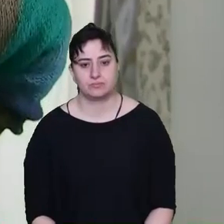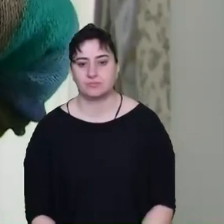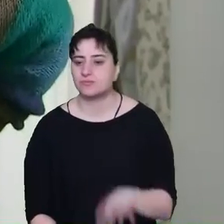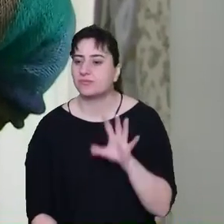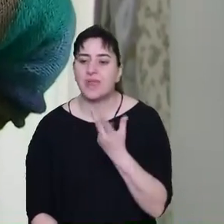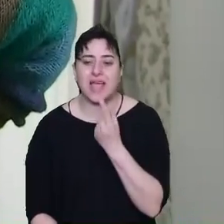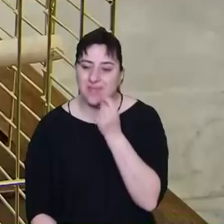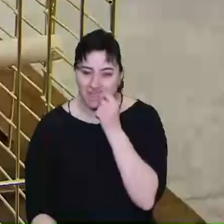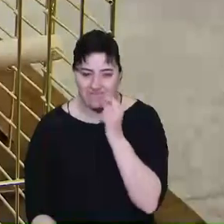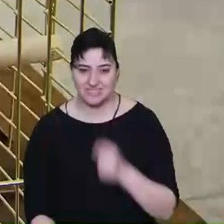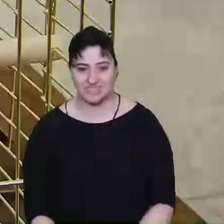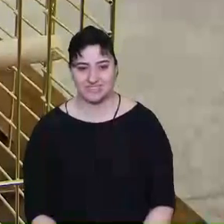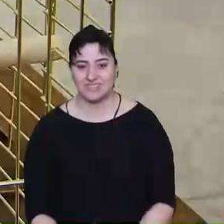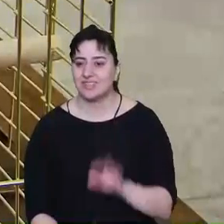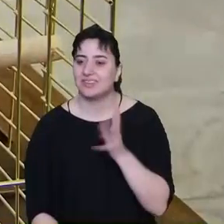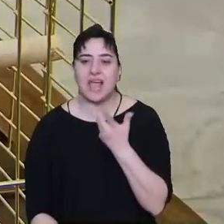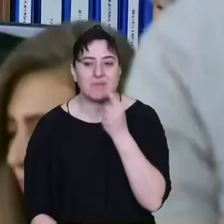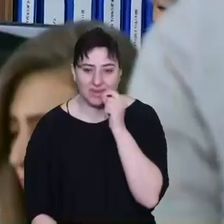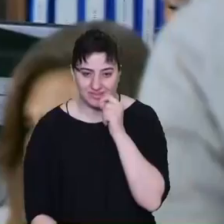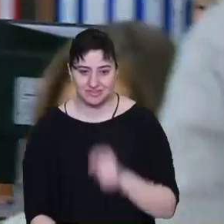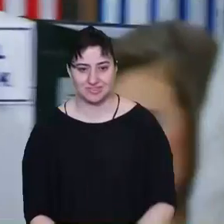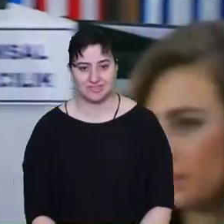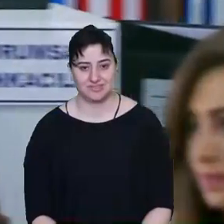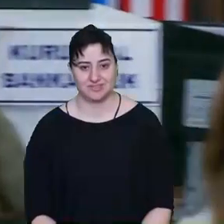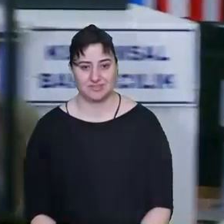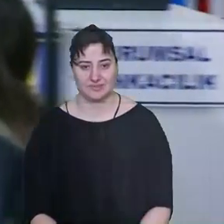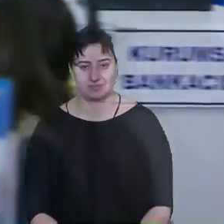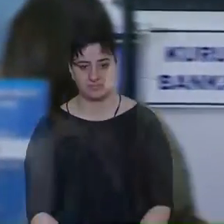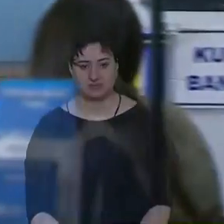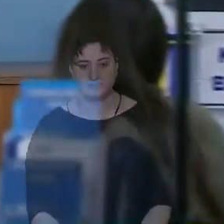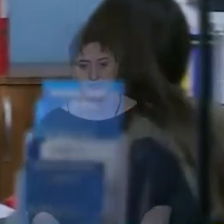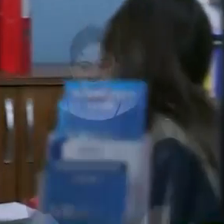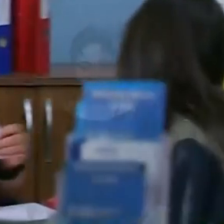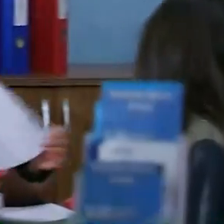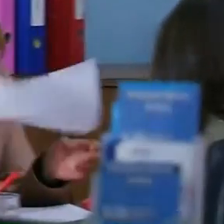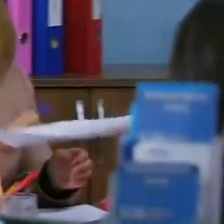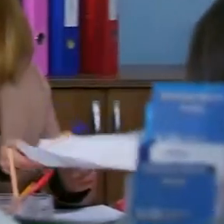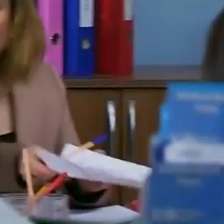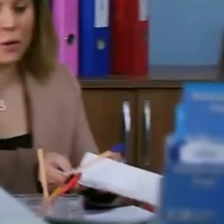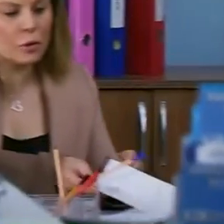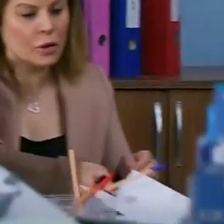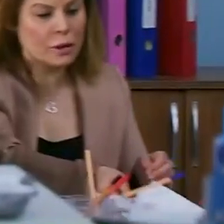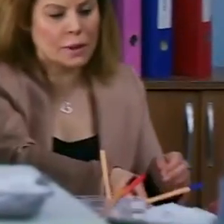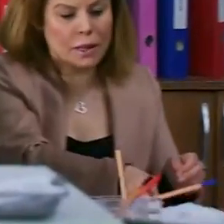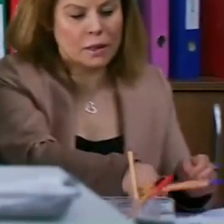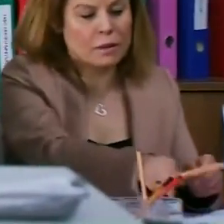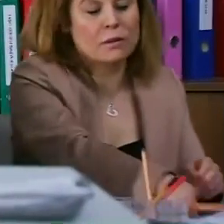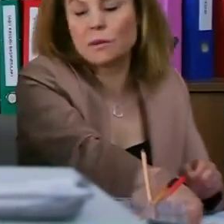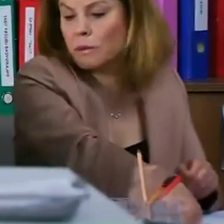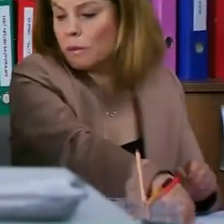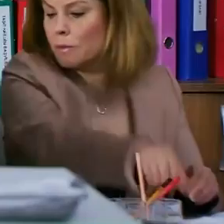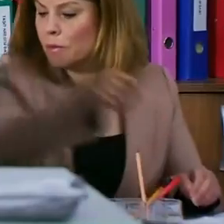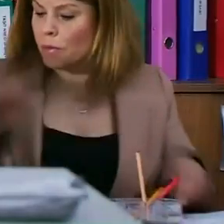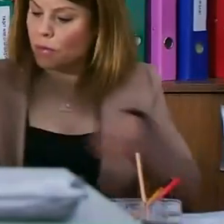Ne haber fıstık? Ne haber fıstık? Kurumsal bankacılık hizmeti veren yetkililerin tepesinde dolanan müdür Lütfü sözde